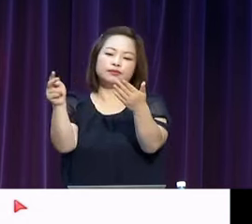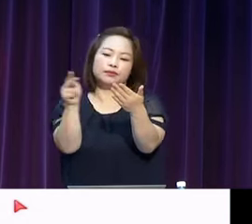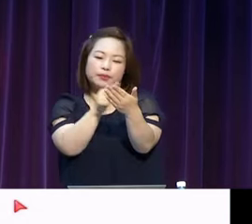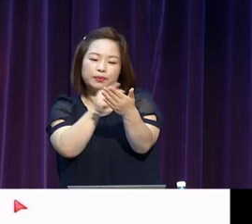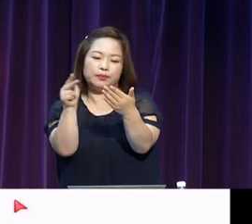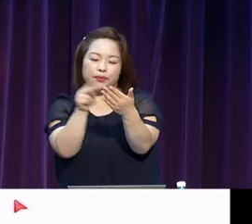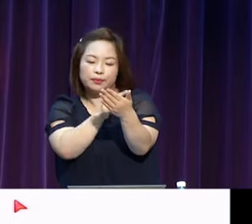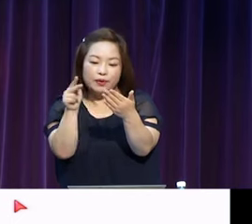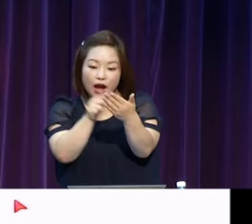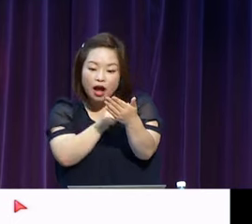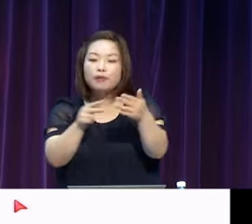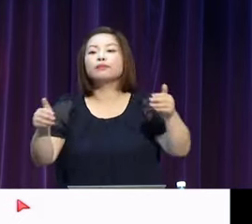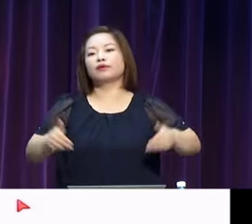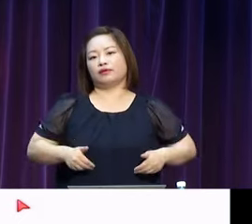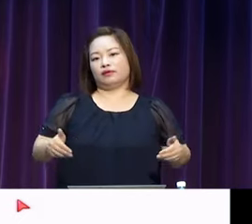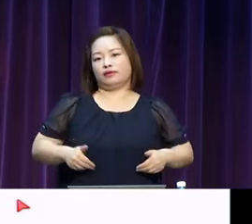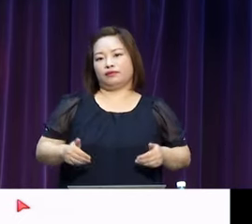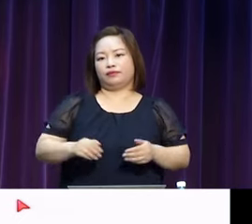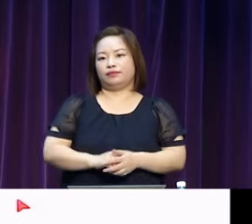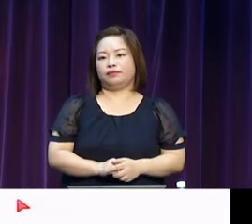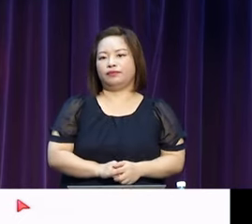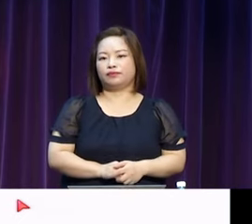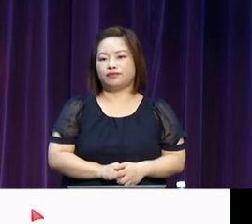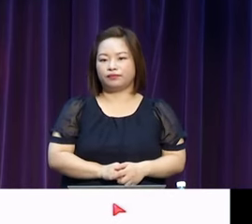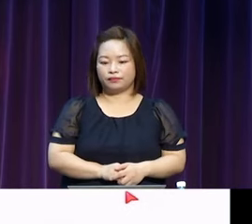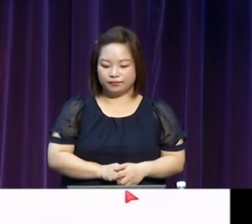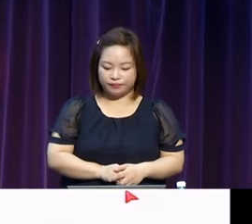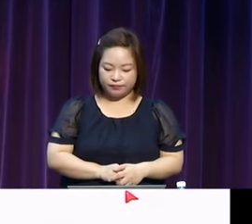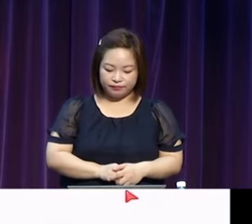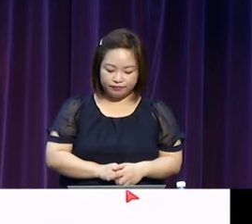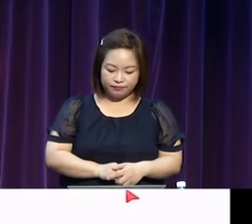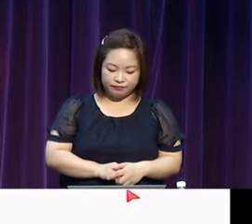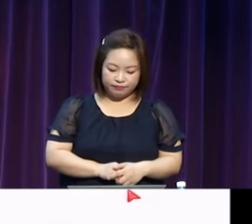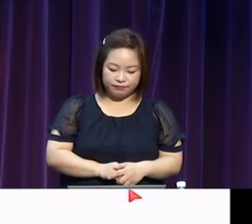됩니다. 왜냐하면 이유가 있어요.